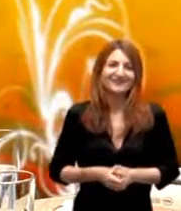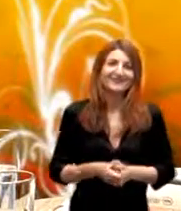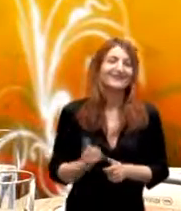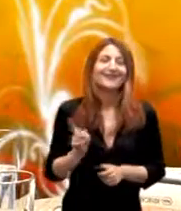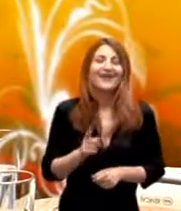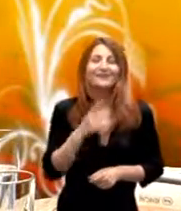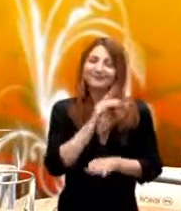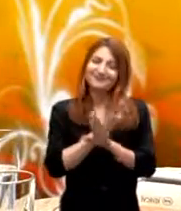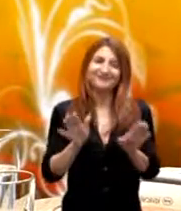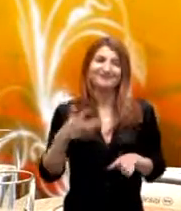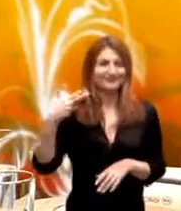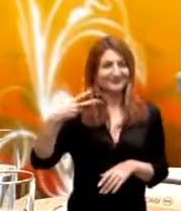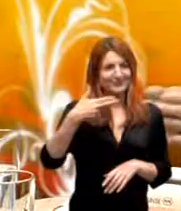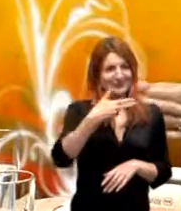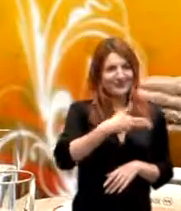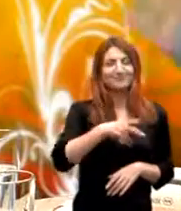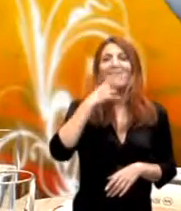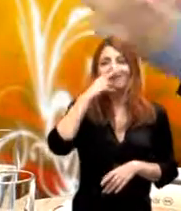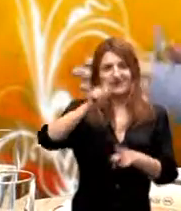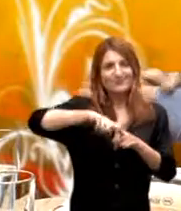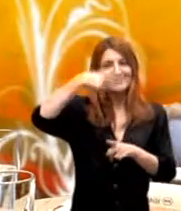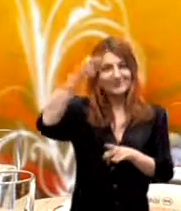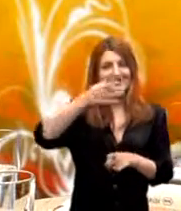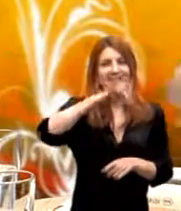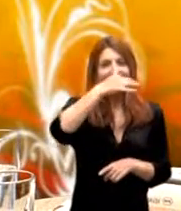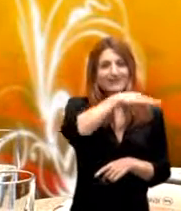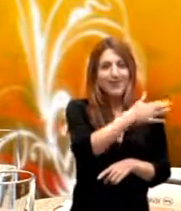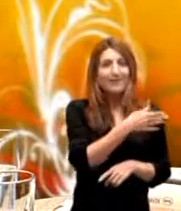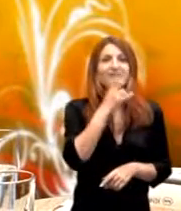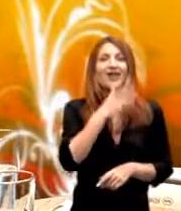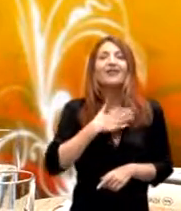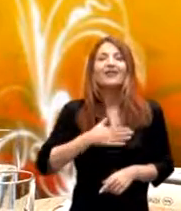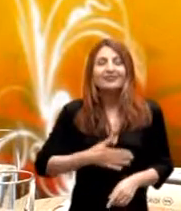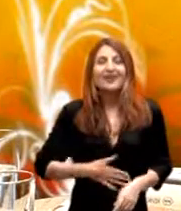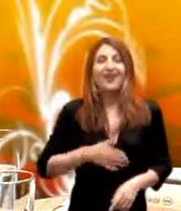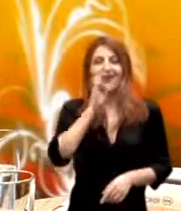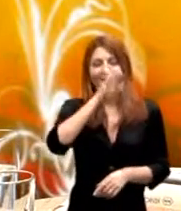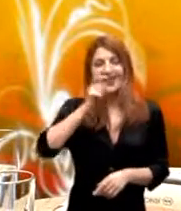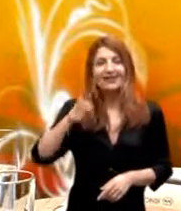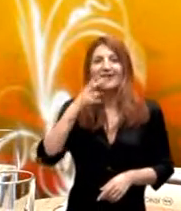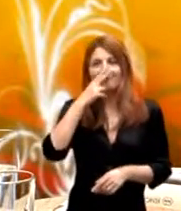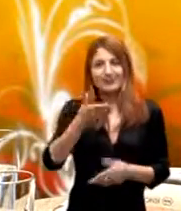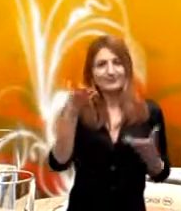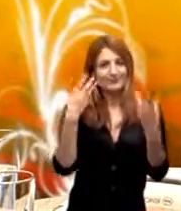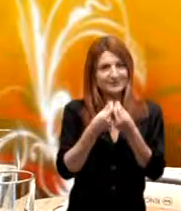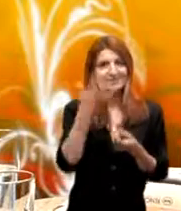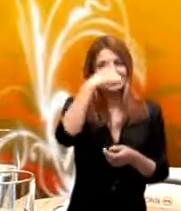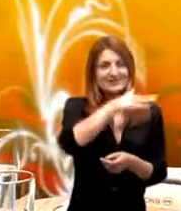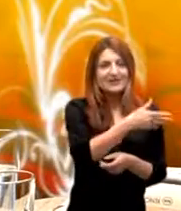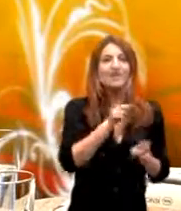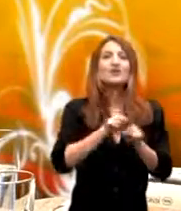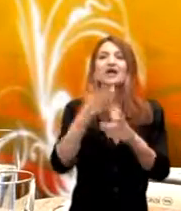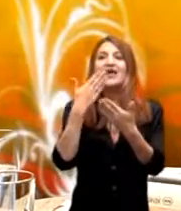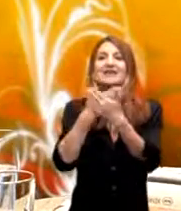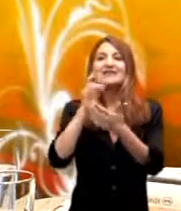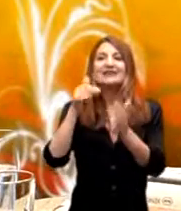režisar Škarica. Mi se vidimo na Sljemenu. Dobro. Mi se vidimo na Sljemenu. Dragi naši gledatelji, vidimo se na Sljemenu. Vidimo se na